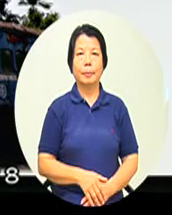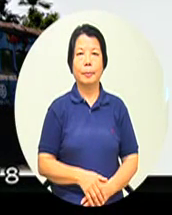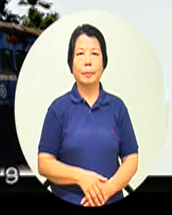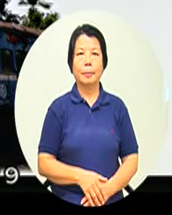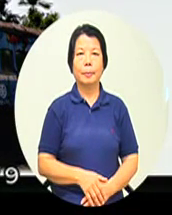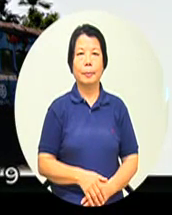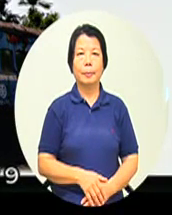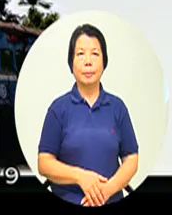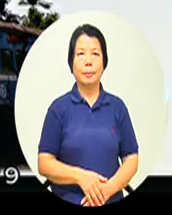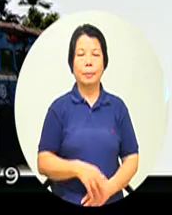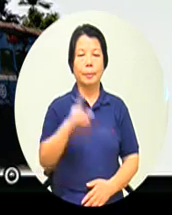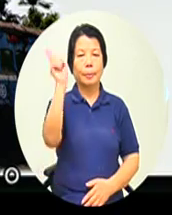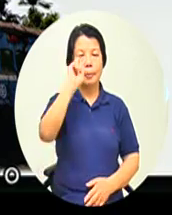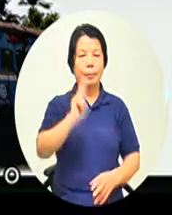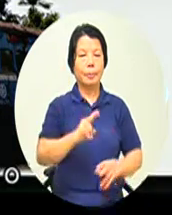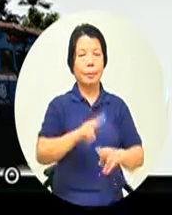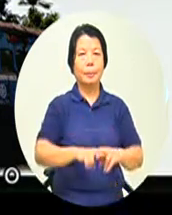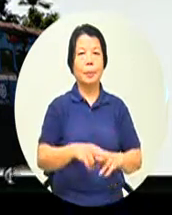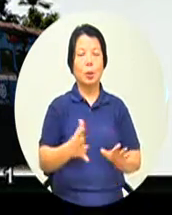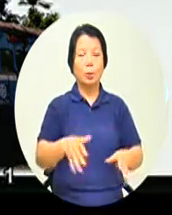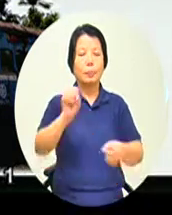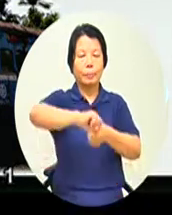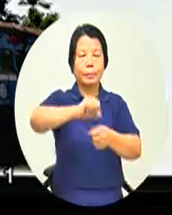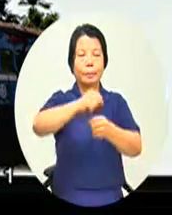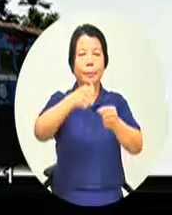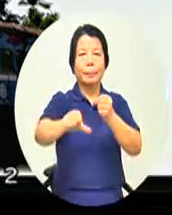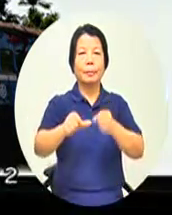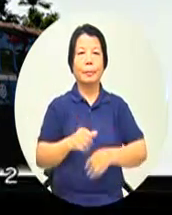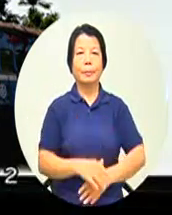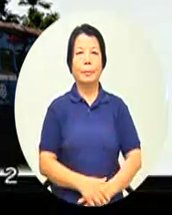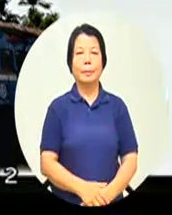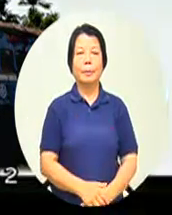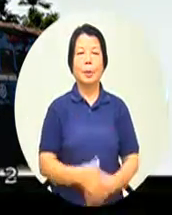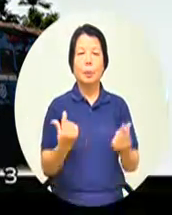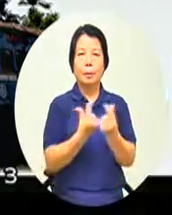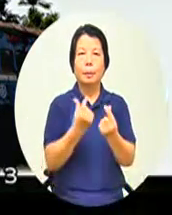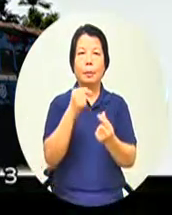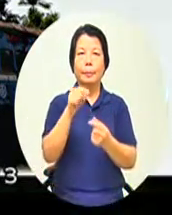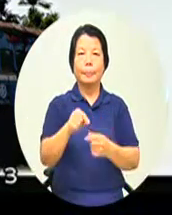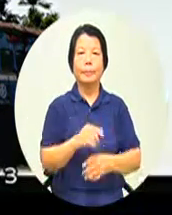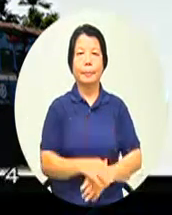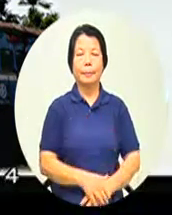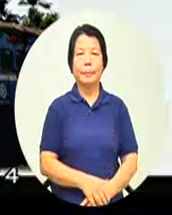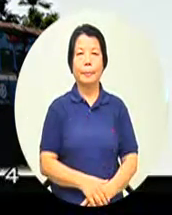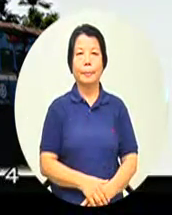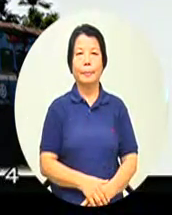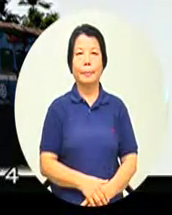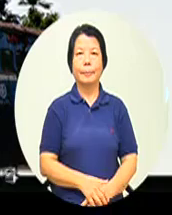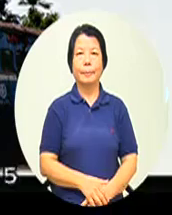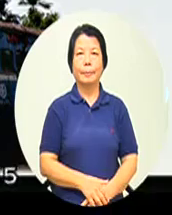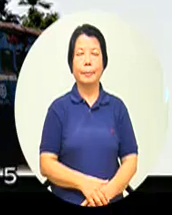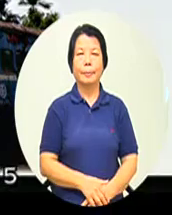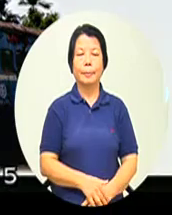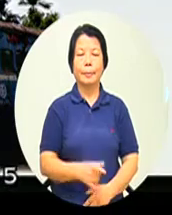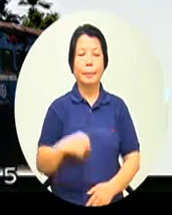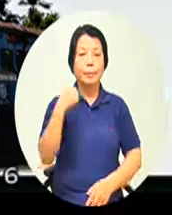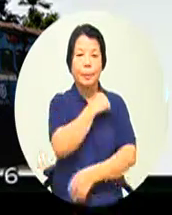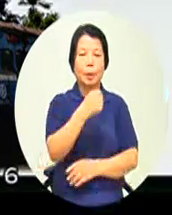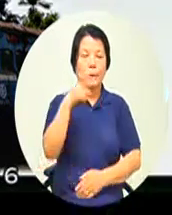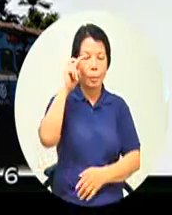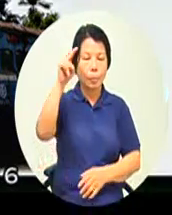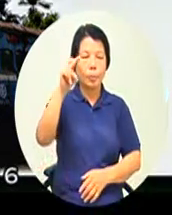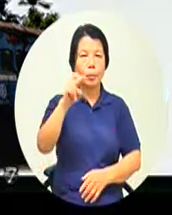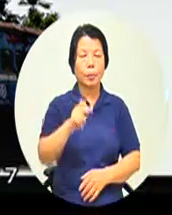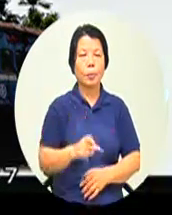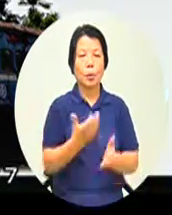来谢谢，来再5分钟， 好，像这个是这个，因为台湾博览会1935年